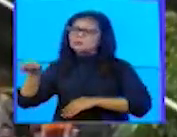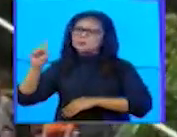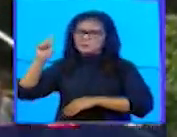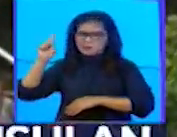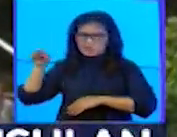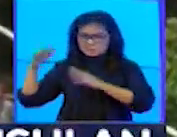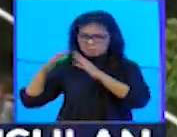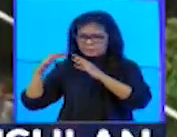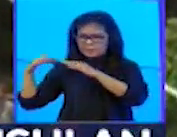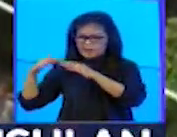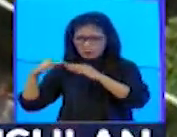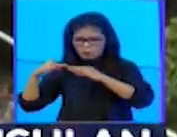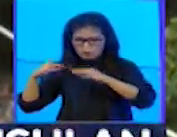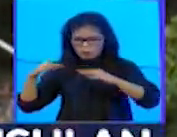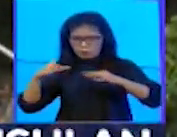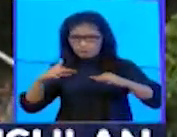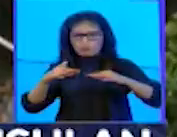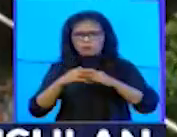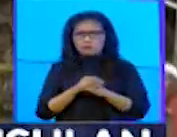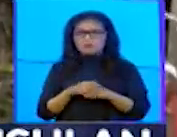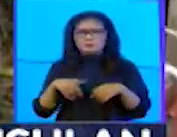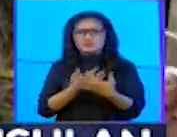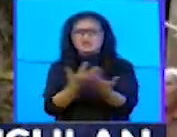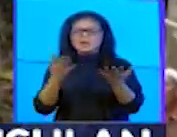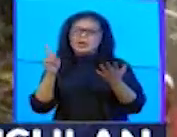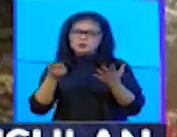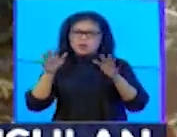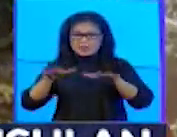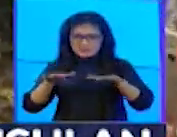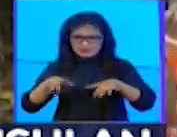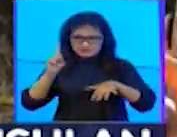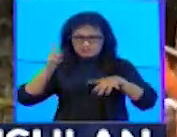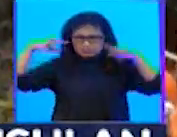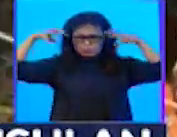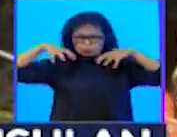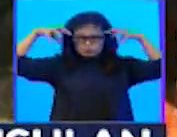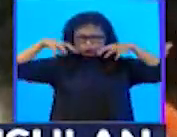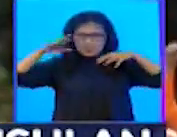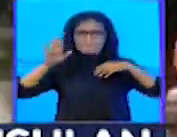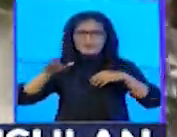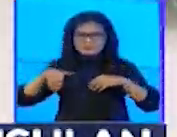Warga diimbau waspada jika terjadi pergerakan tanah susulan seiring masih tingginya intensitas hujan dalam beberapa